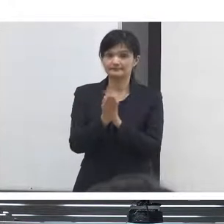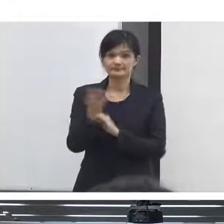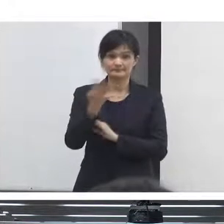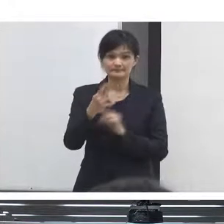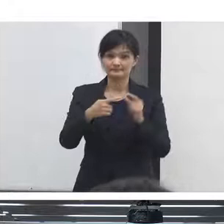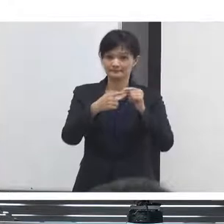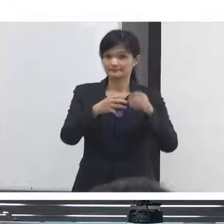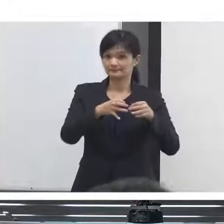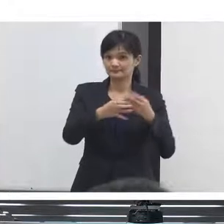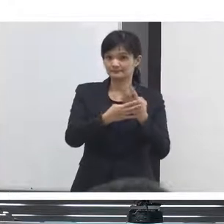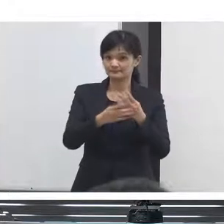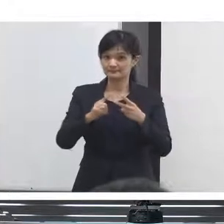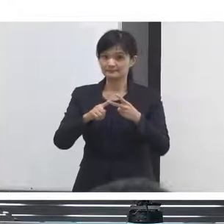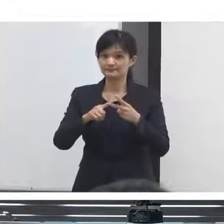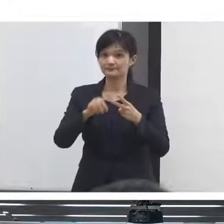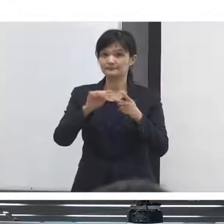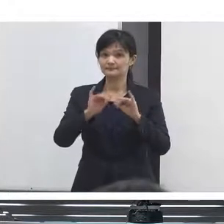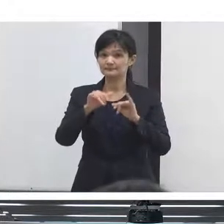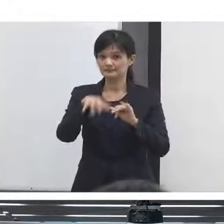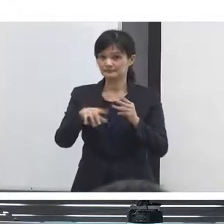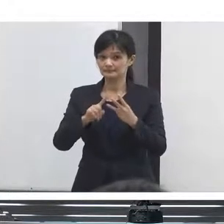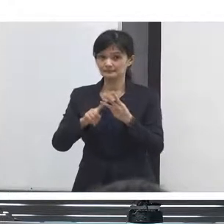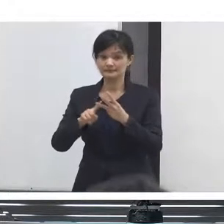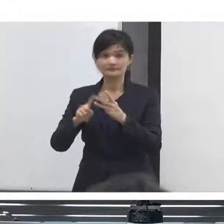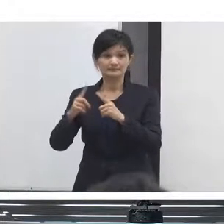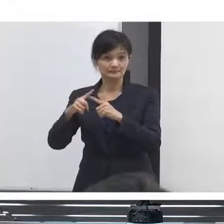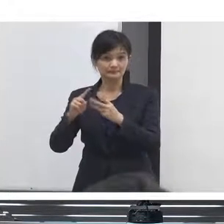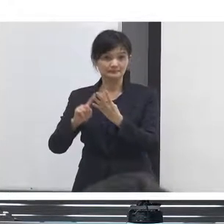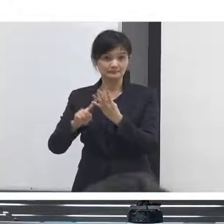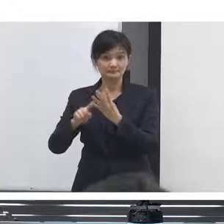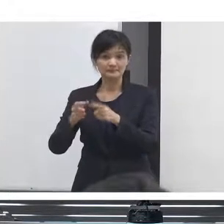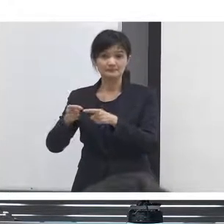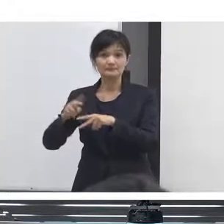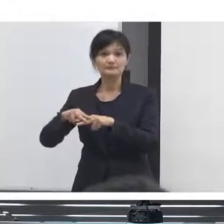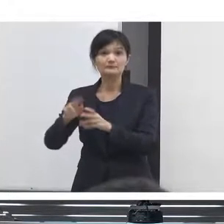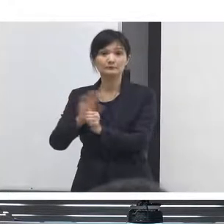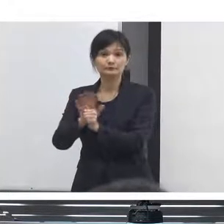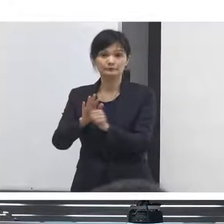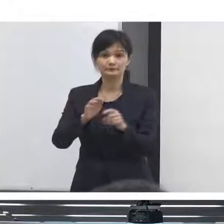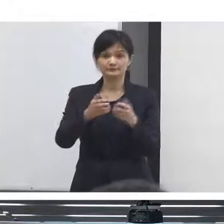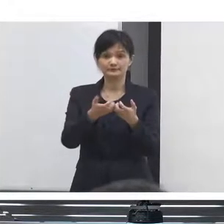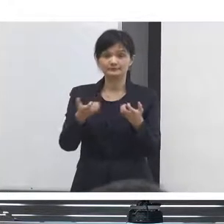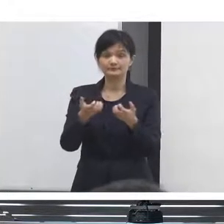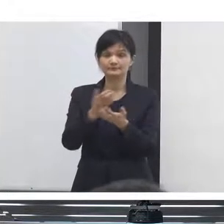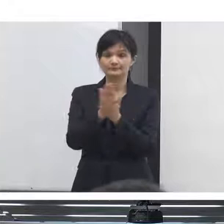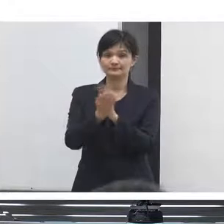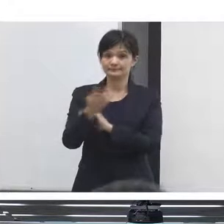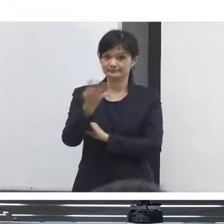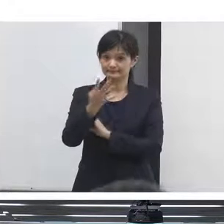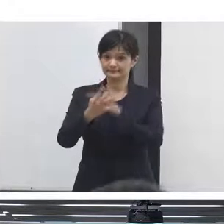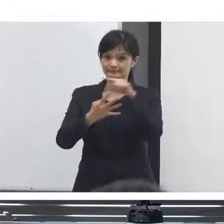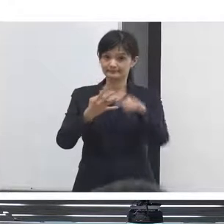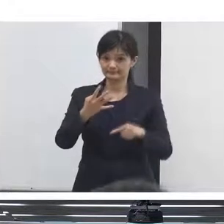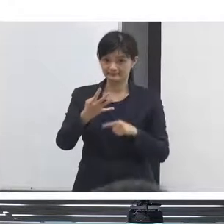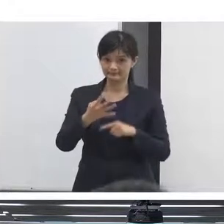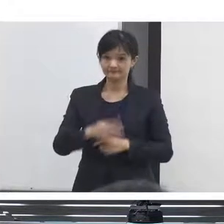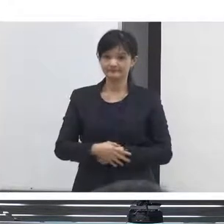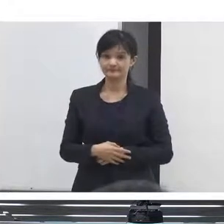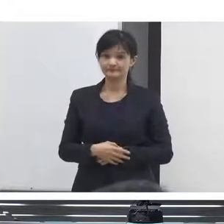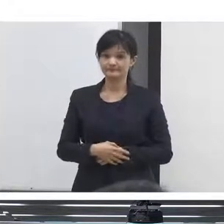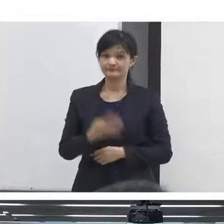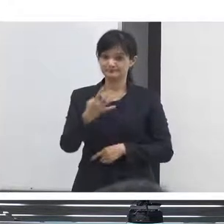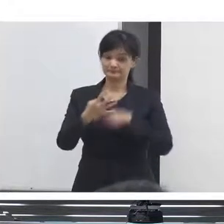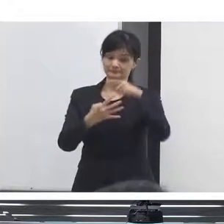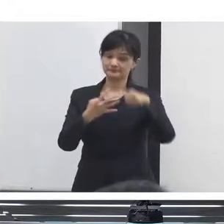商业位置、人哦跟公共服务哦四种哦。那这四种也是